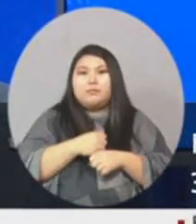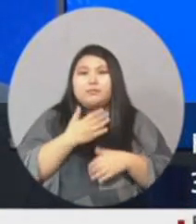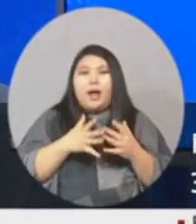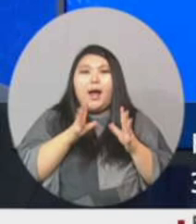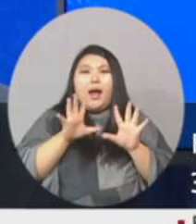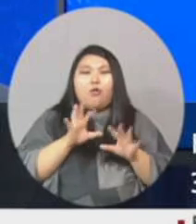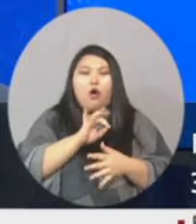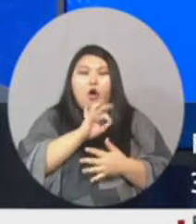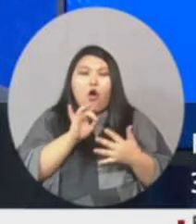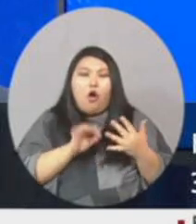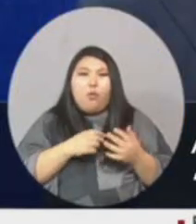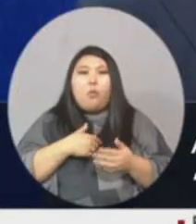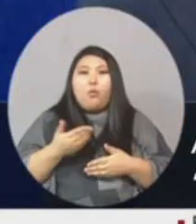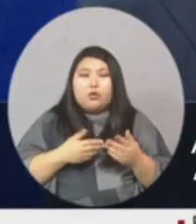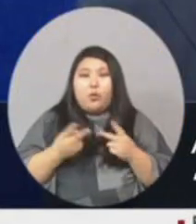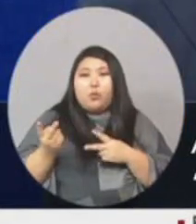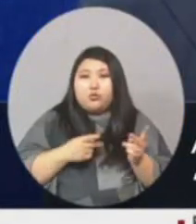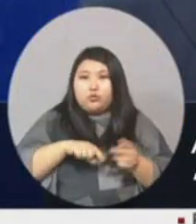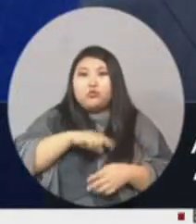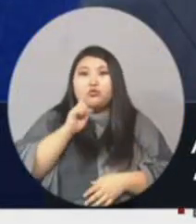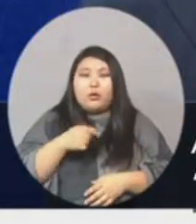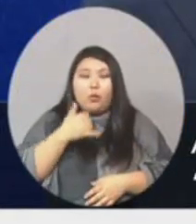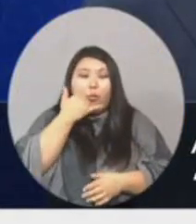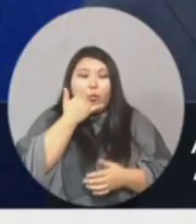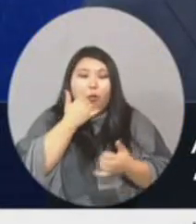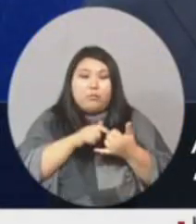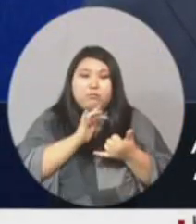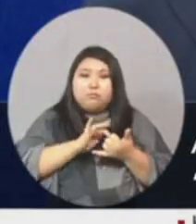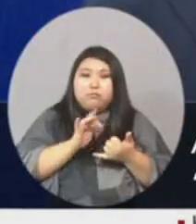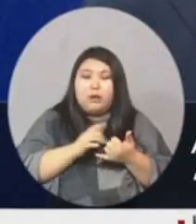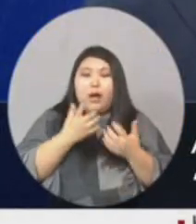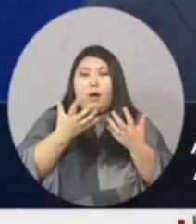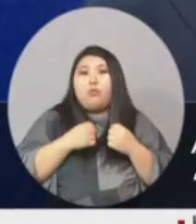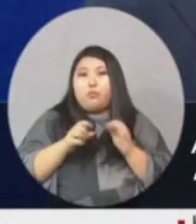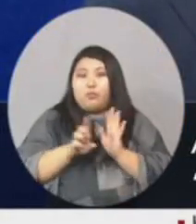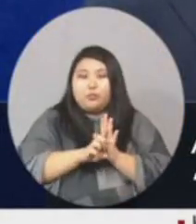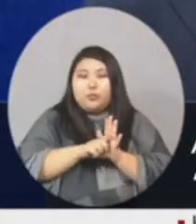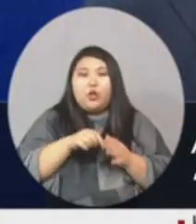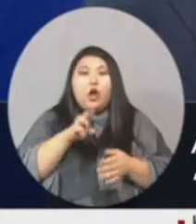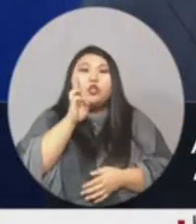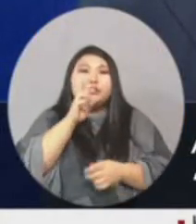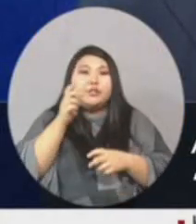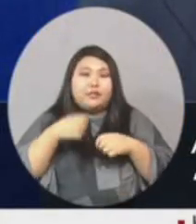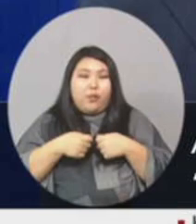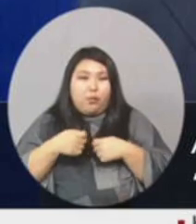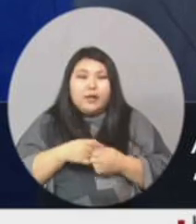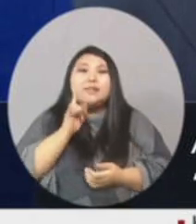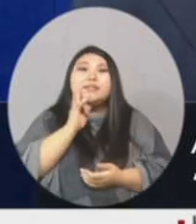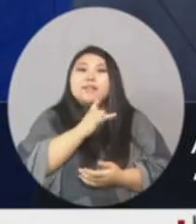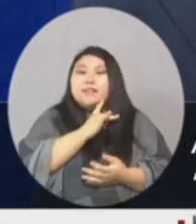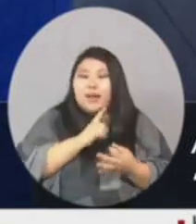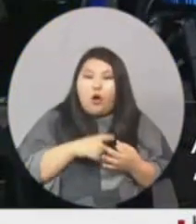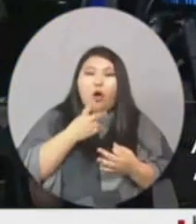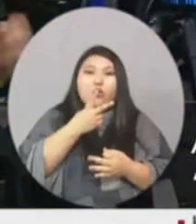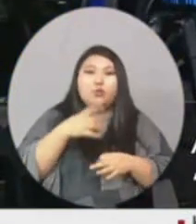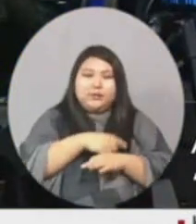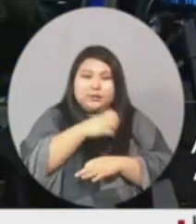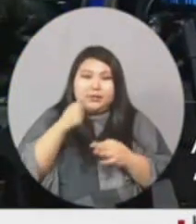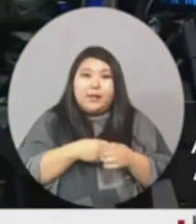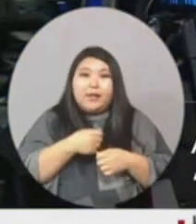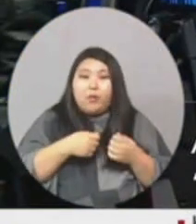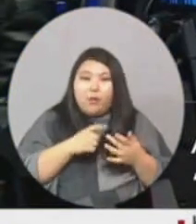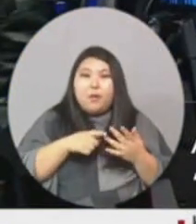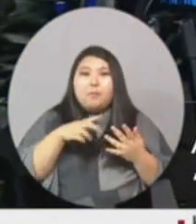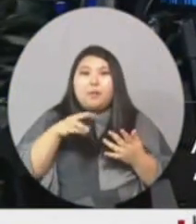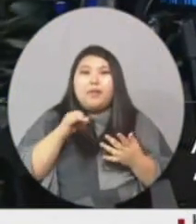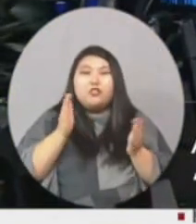төрлийн худалдаа үйлчлэгээний зөвшөөрлийг гар утаснаас авч болох боломж үрдэж байна. Тодорхойлбол хүнсний дэлгүүр, ресторан, 24 цагийн дэлгүүр,